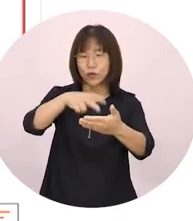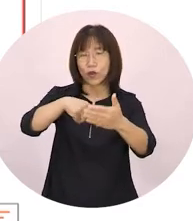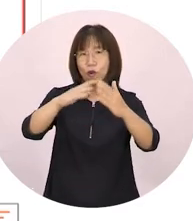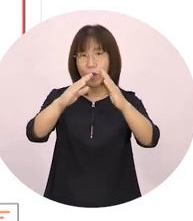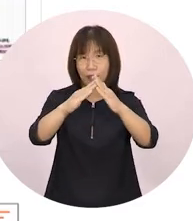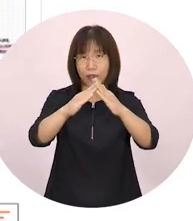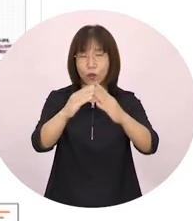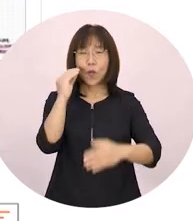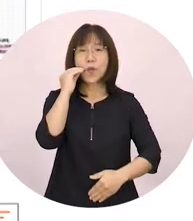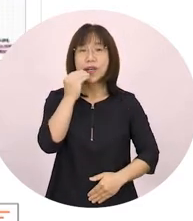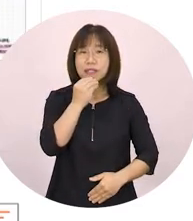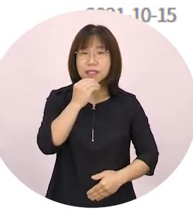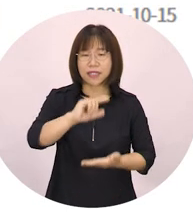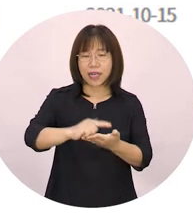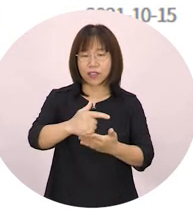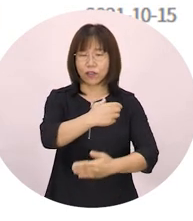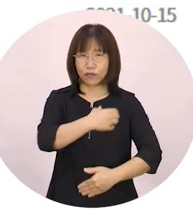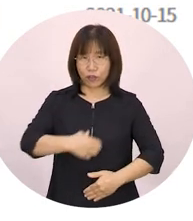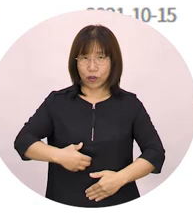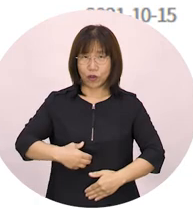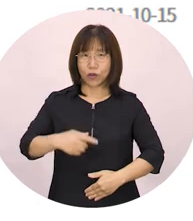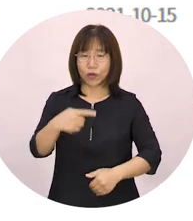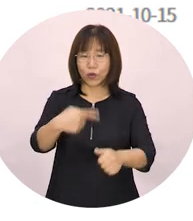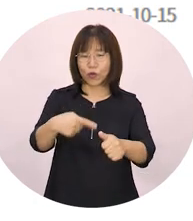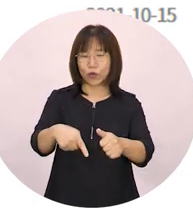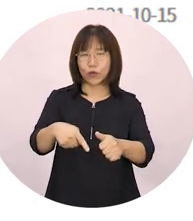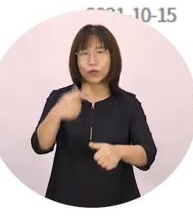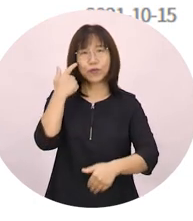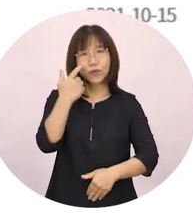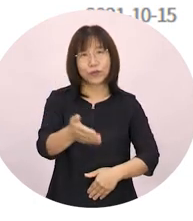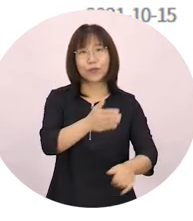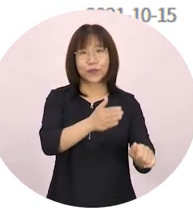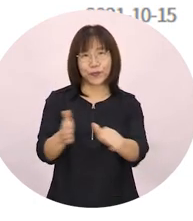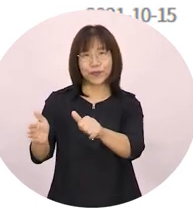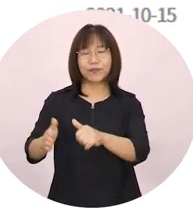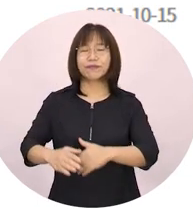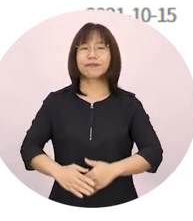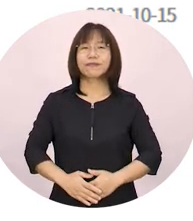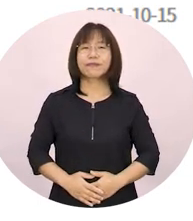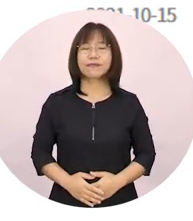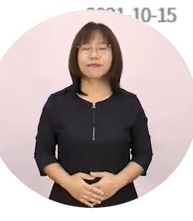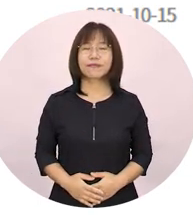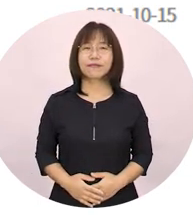통합도서관 홈페이지나 강서구청 교육지원과로 문의하면 됩니다.